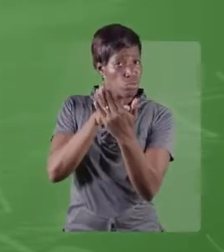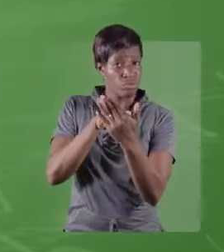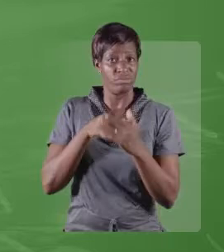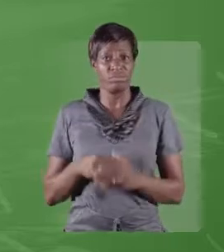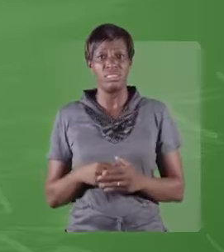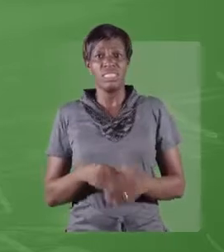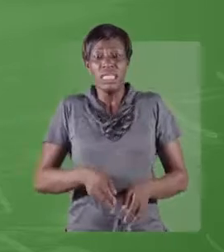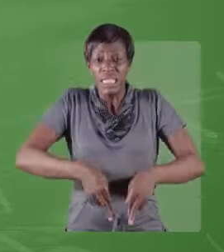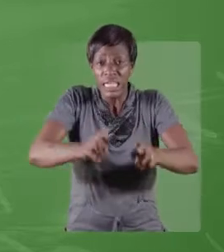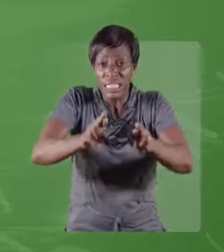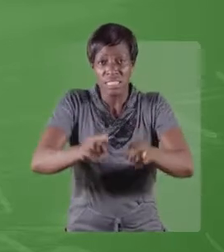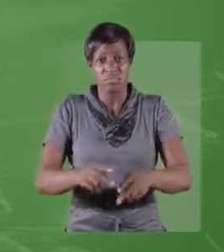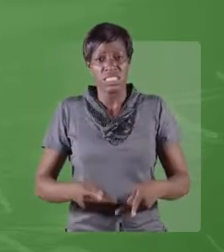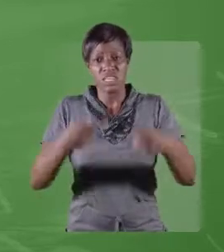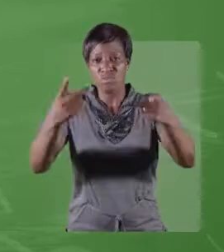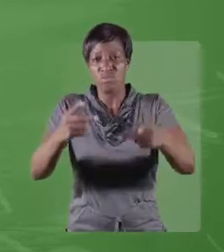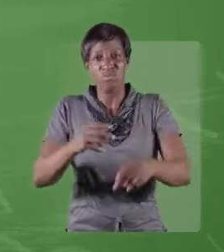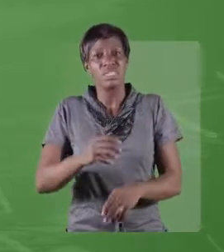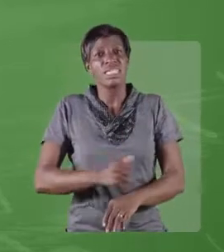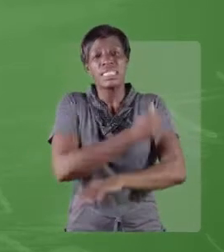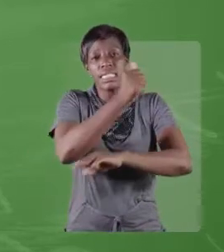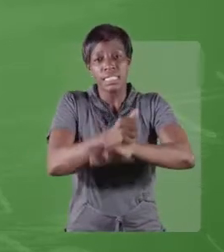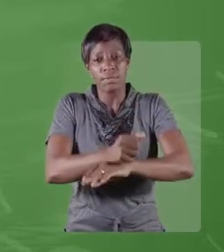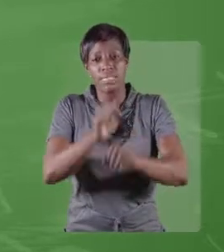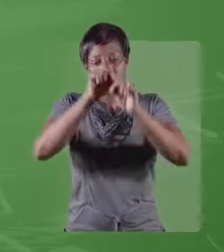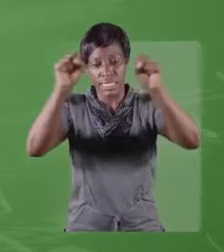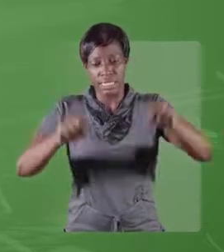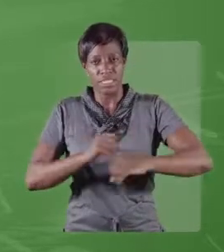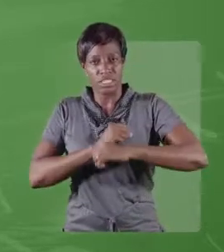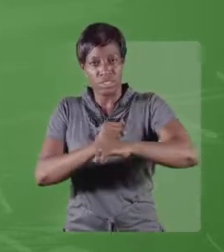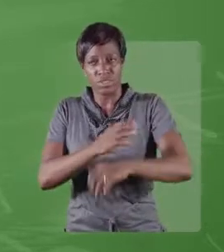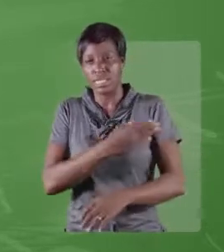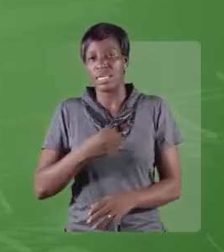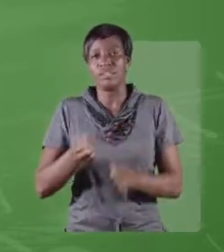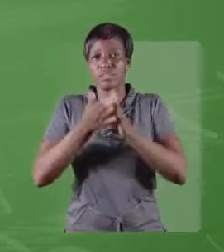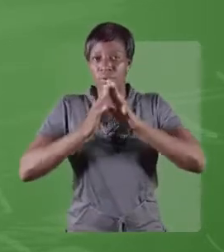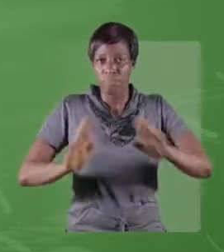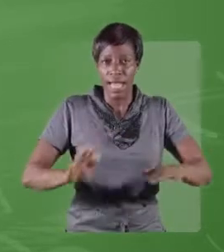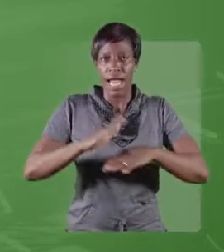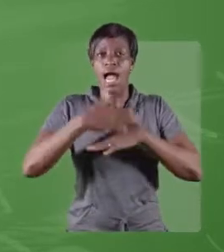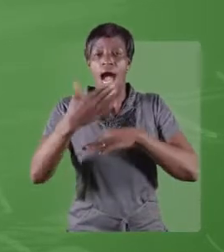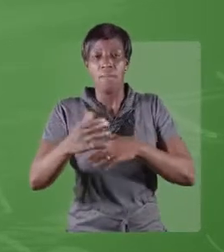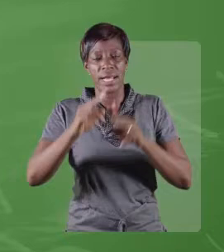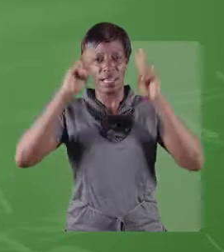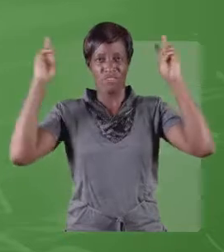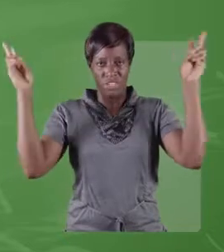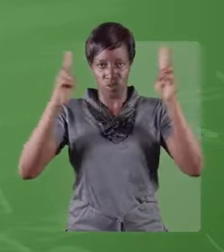propose d'établir un système de sécurité et de paix après la